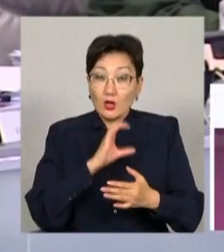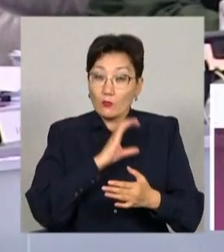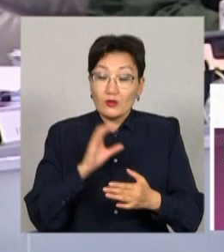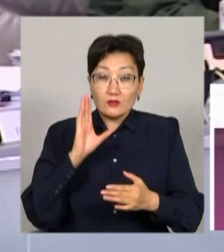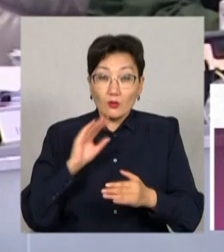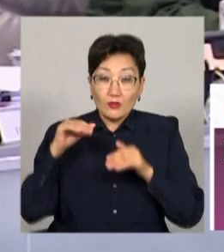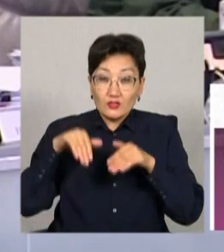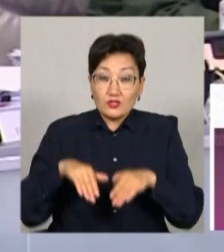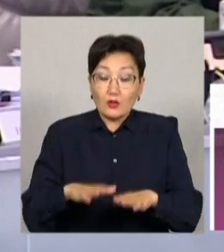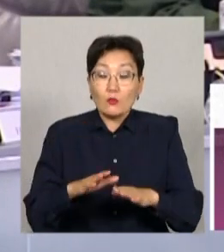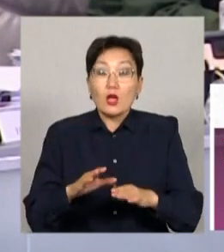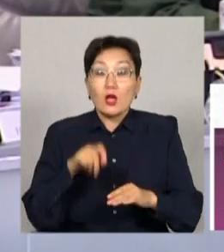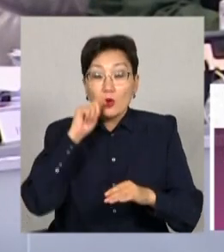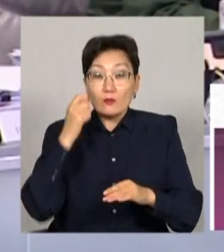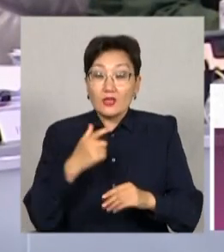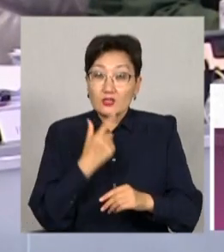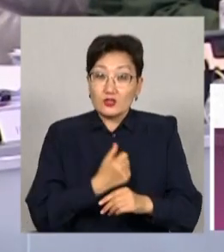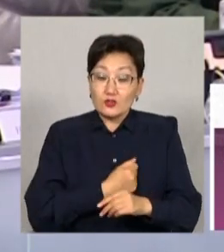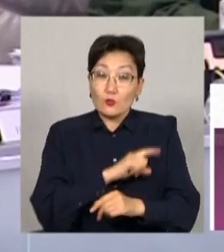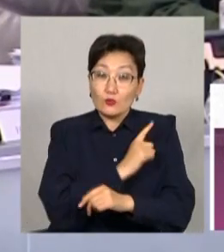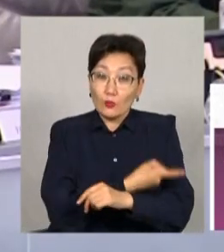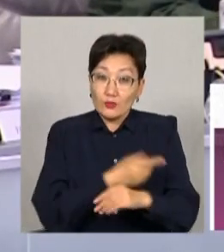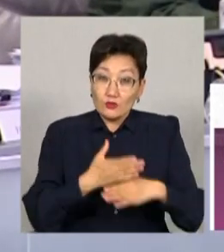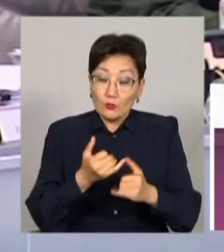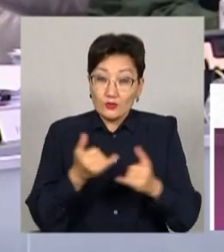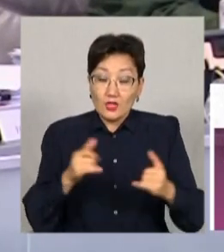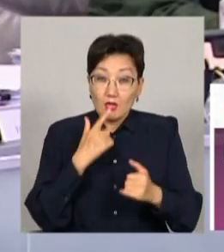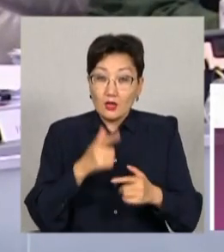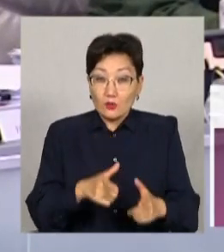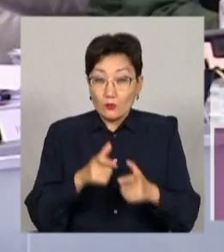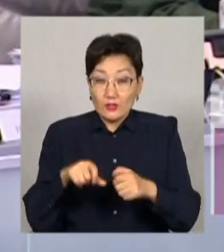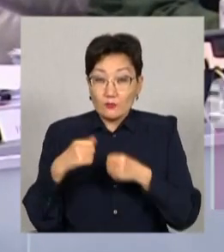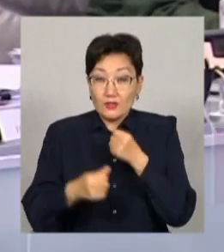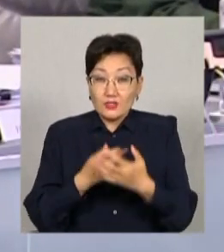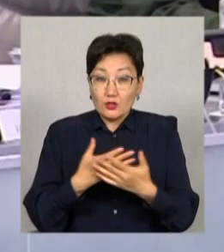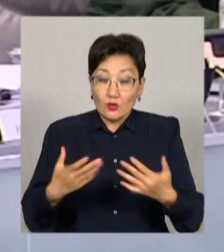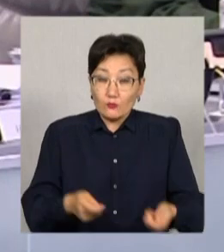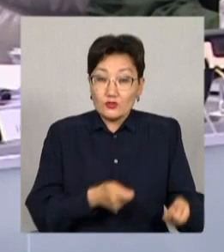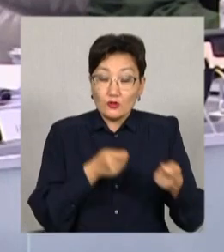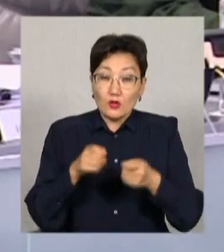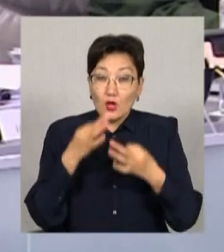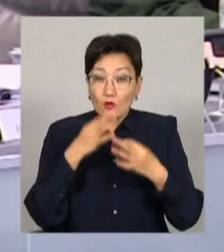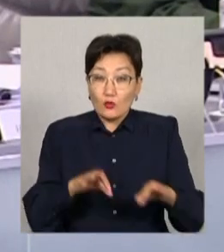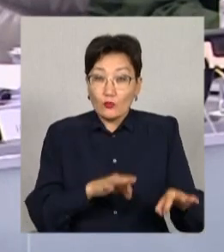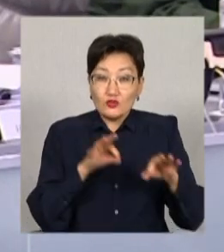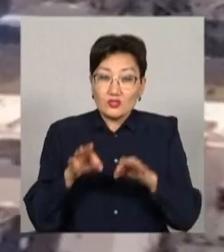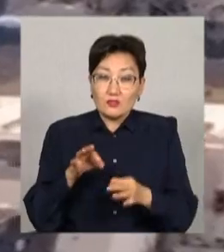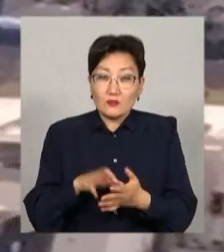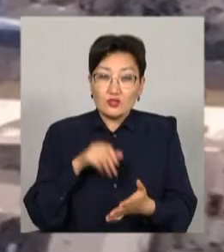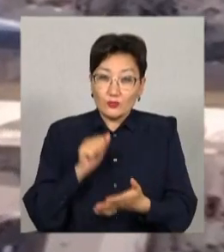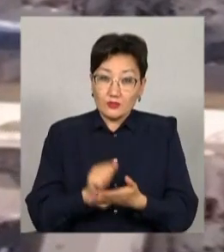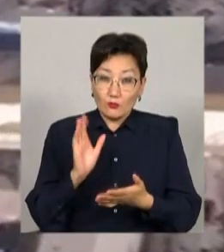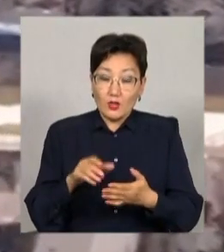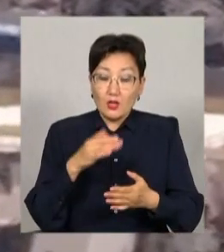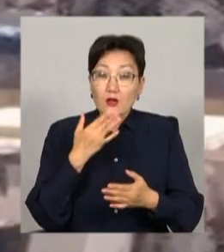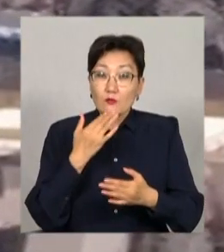мұхитындағы альянсына Украина қарулы күштеріне көмектесу үшін қару мен материалдық құралдарына келген кез келген көлік құралы жойылады. Ал